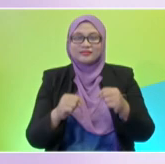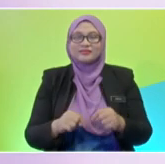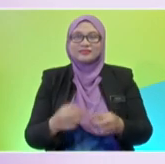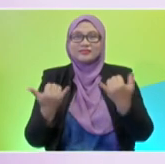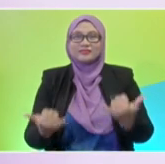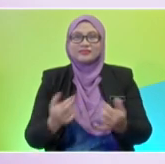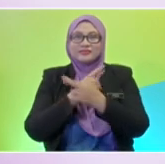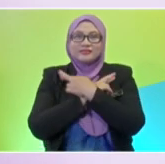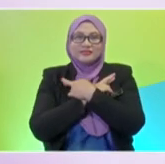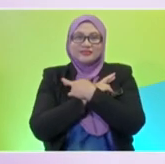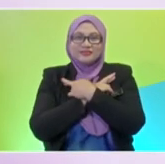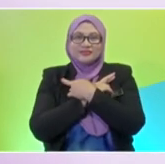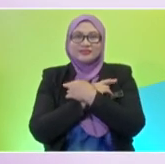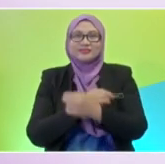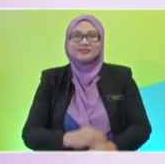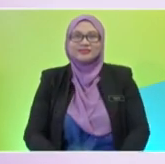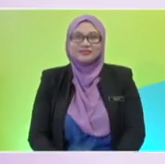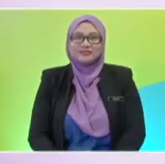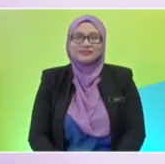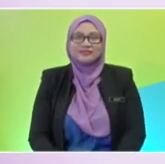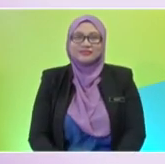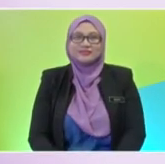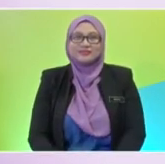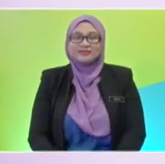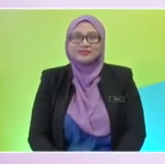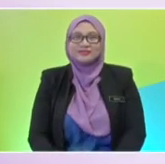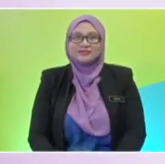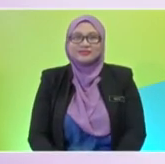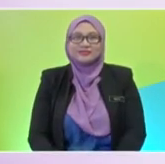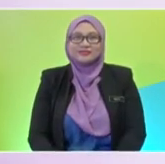berhak seketika teruskan bersama kami dalam tahap dua jadi